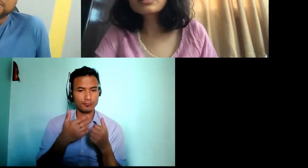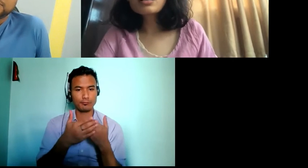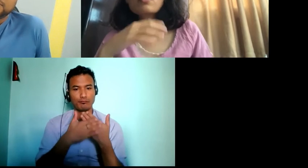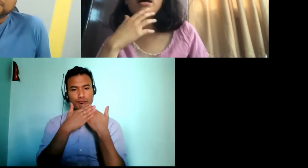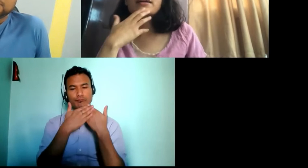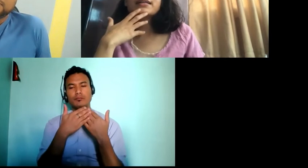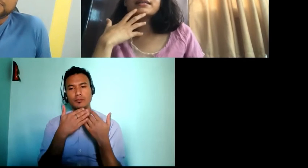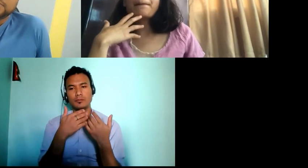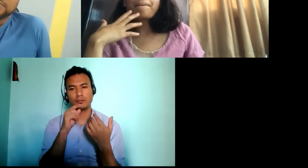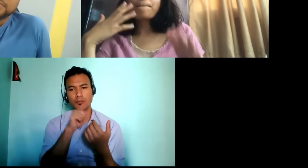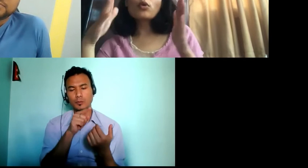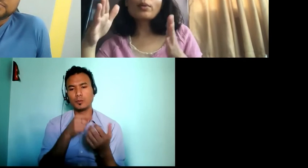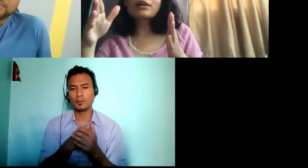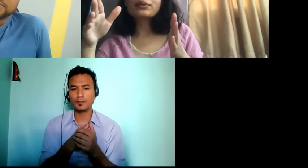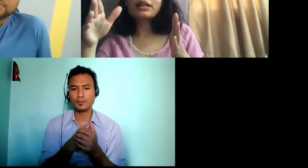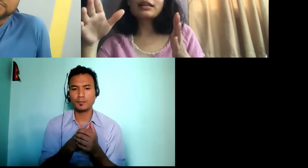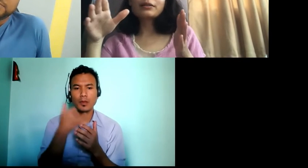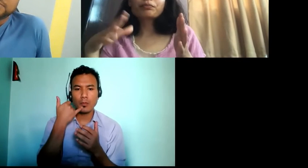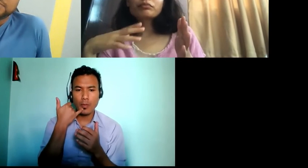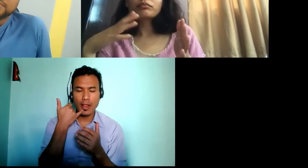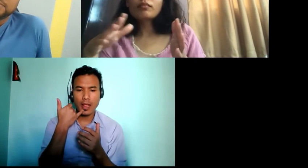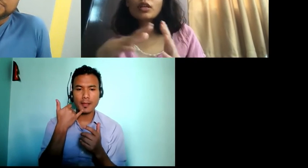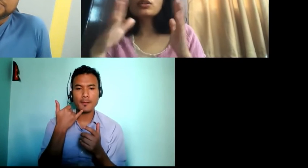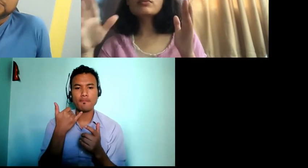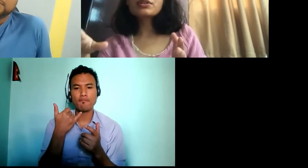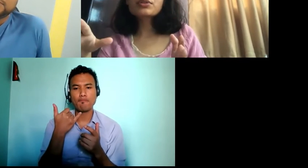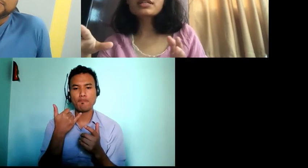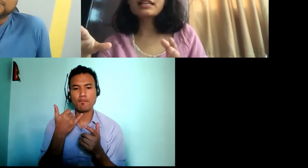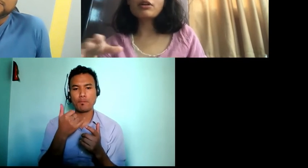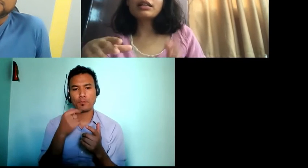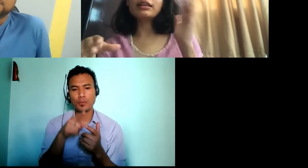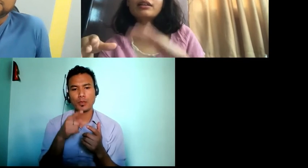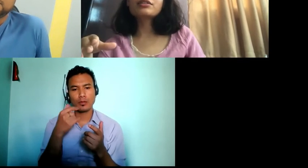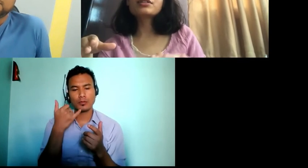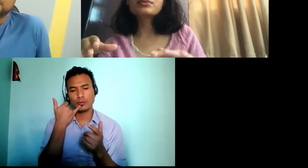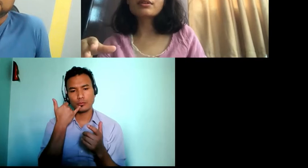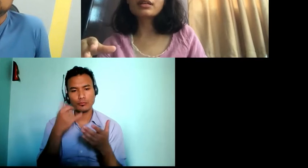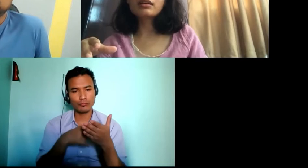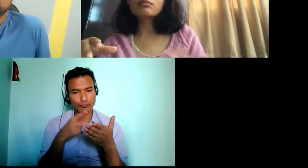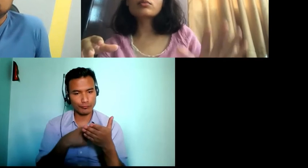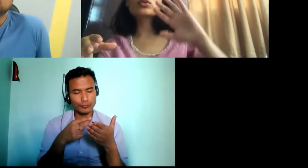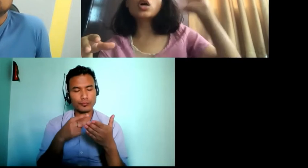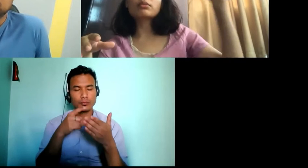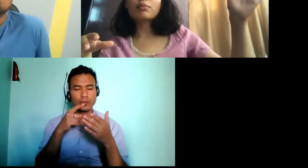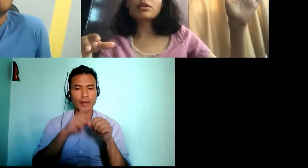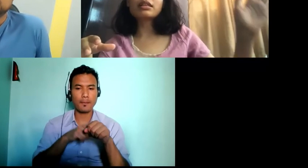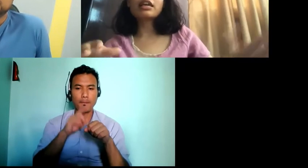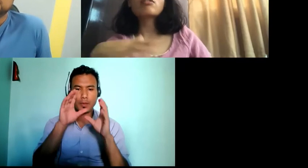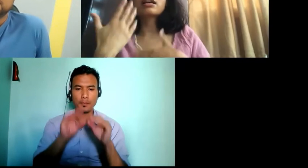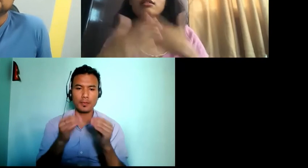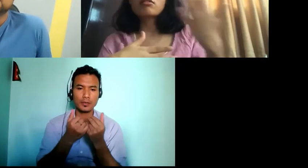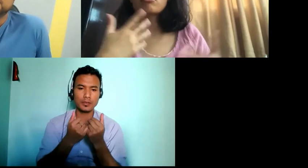आउँछ. उहाँहरूले चाहिँ मोबाइलहरूलाई होइन अथवा यो स्क्रिन टाइमहरूलाई धेरै नै रिड्युस गर्ने कि, बरु छतमा